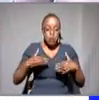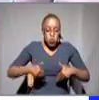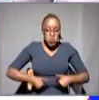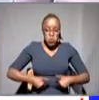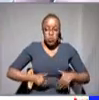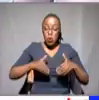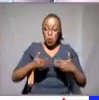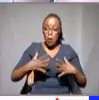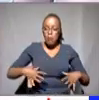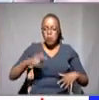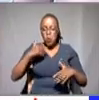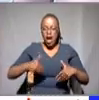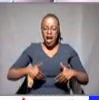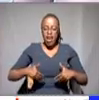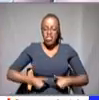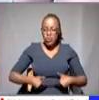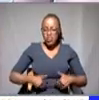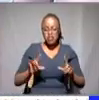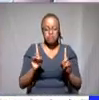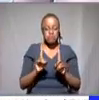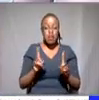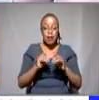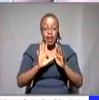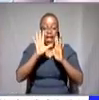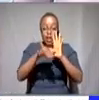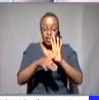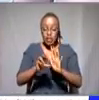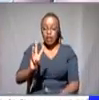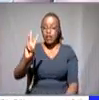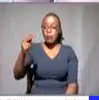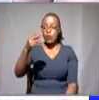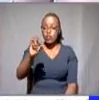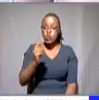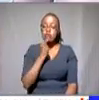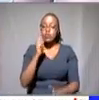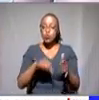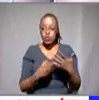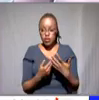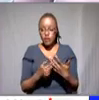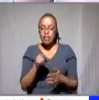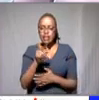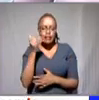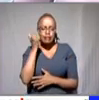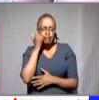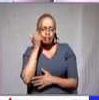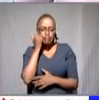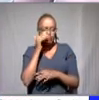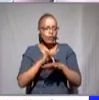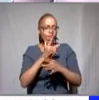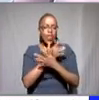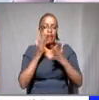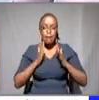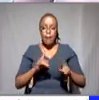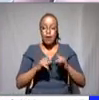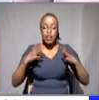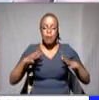a mĩaka ya thĩ na gĩkĩro kĩnene. Thutha ũcio rũhonge rwa WHO nĩ rwaugire homa ĩno ĩranyita mũndũ oro wothe. Ona gũtuĩka arĩa